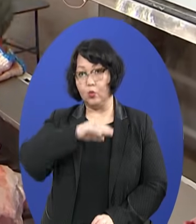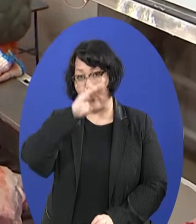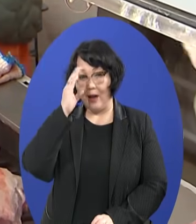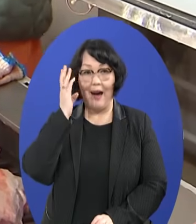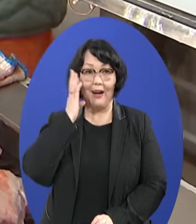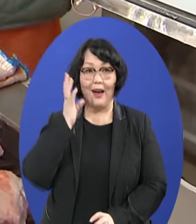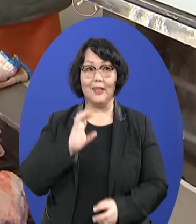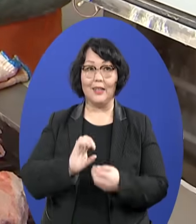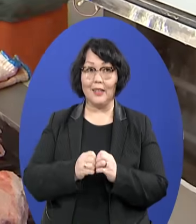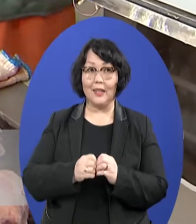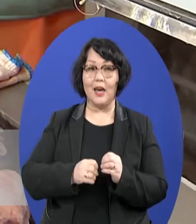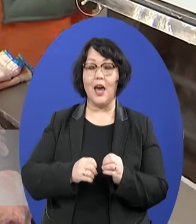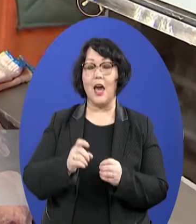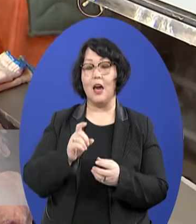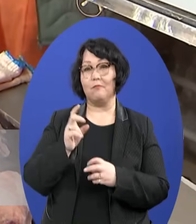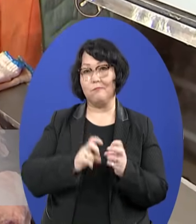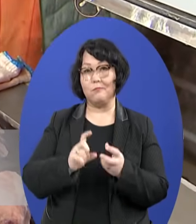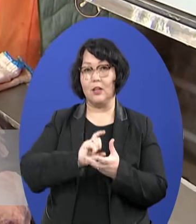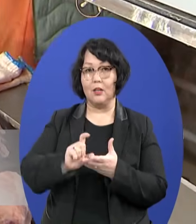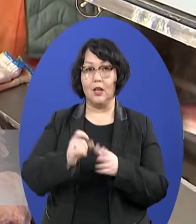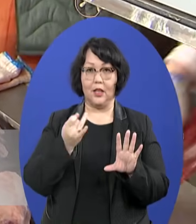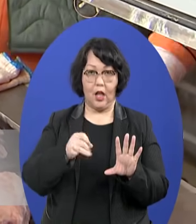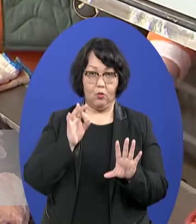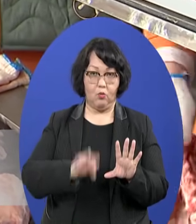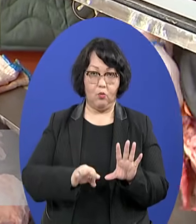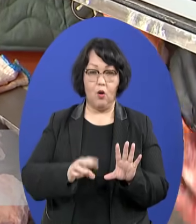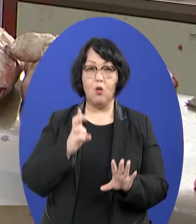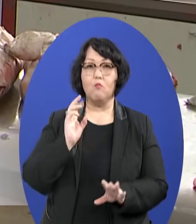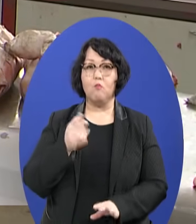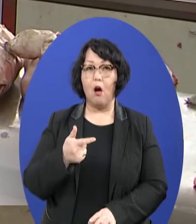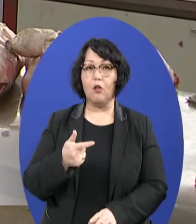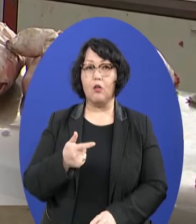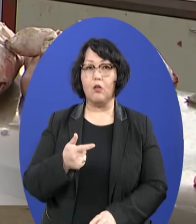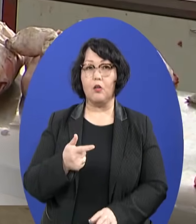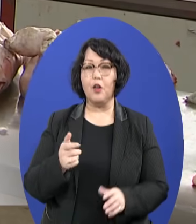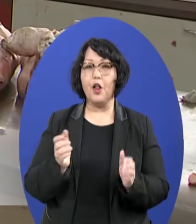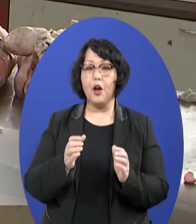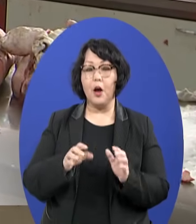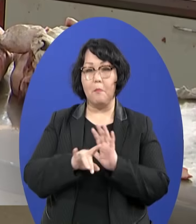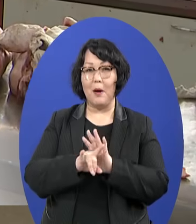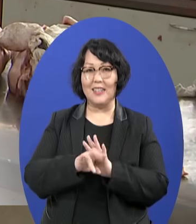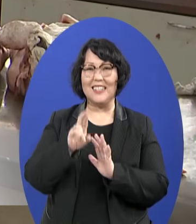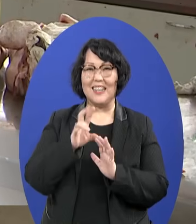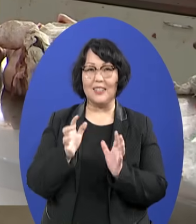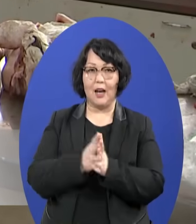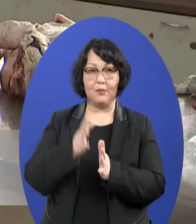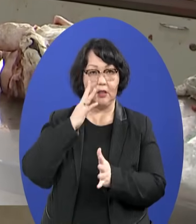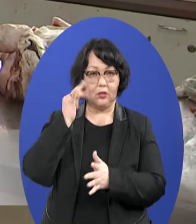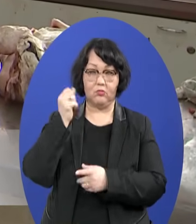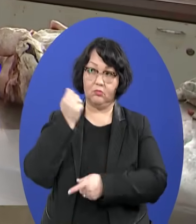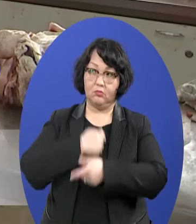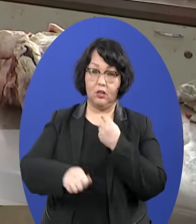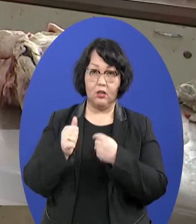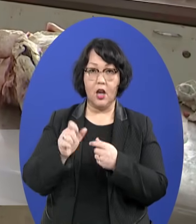аргаар боловсруулсан мах нийт экспортын 70% дангаар эзэлж байна. Үүнээс гадна богмолын махыг ястаан бага хэмжээгээр энэ жил гадаа зах зээлд худалдаалсан.